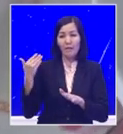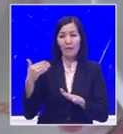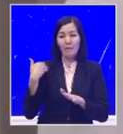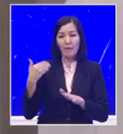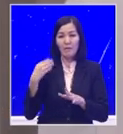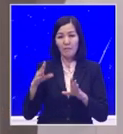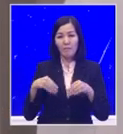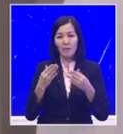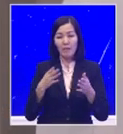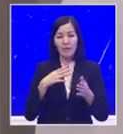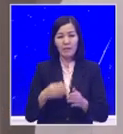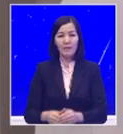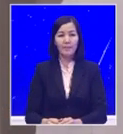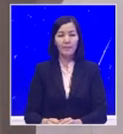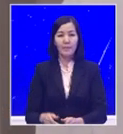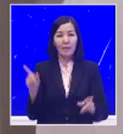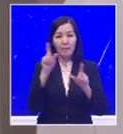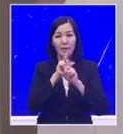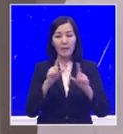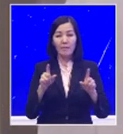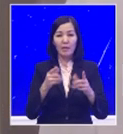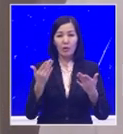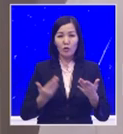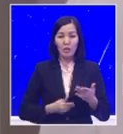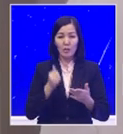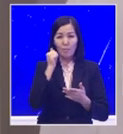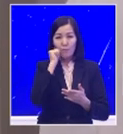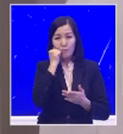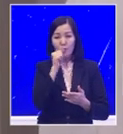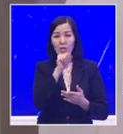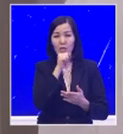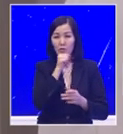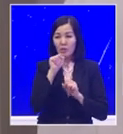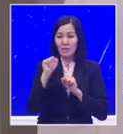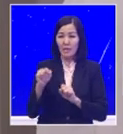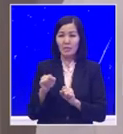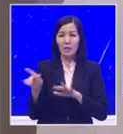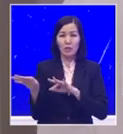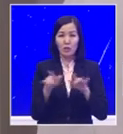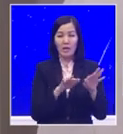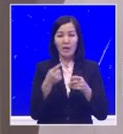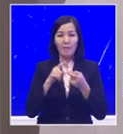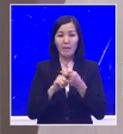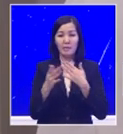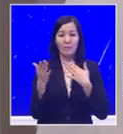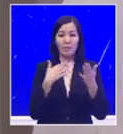береді. Мекемеміздегі тұрғындарды осы сақтық шараға байланысты